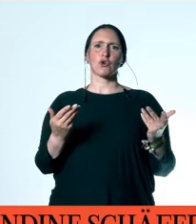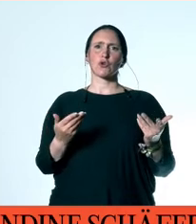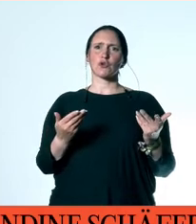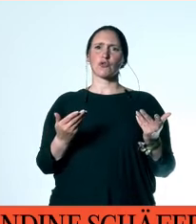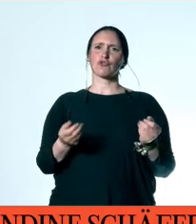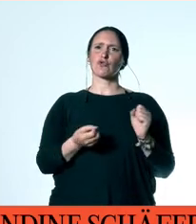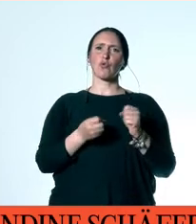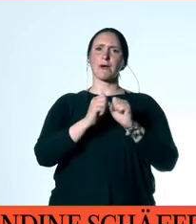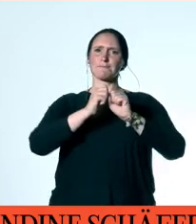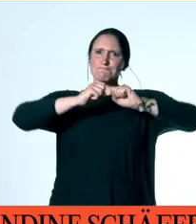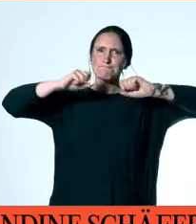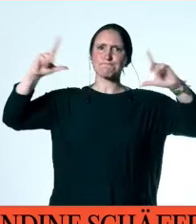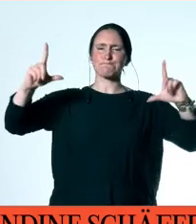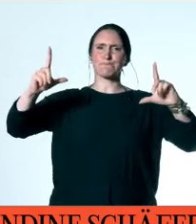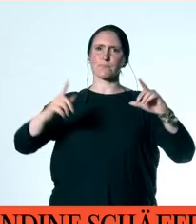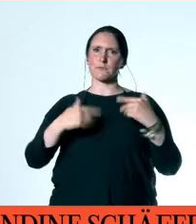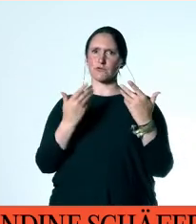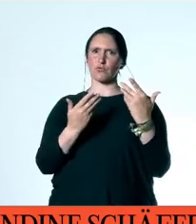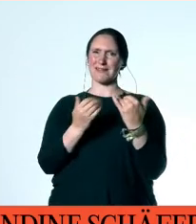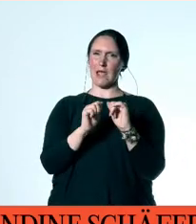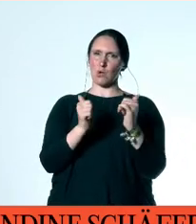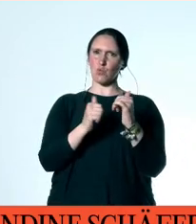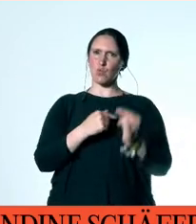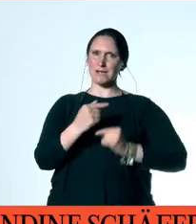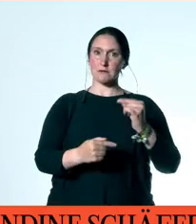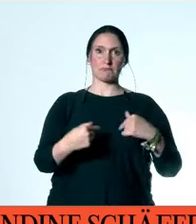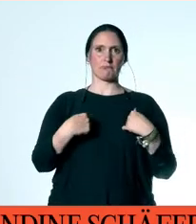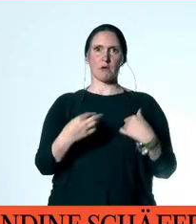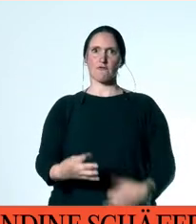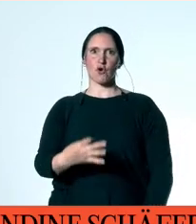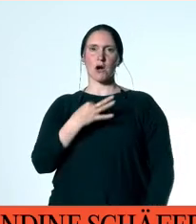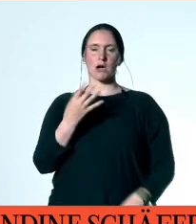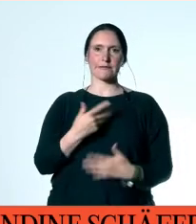Und wir versuchen, daraus zu kommen,